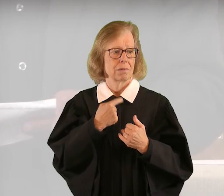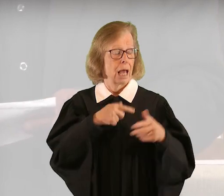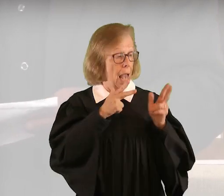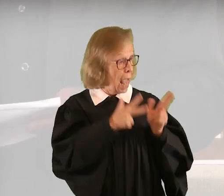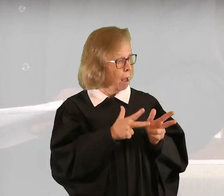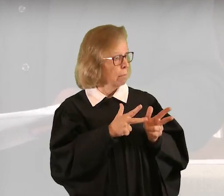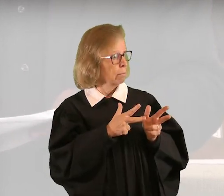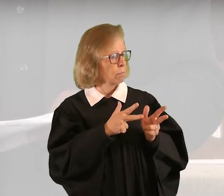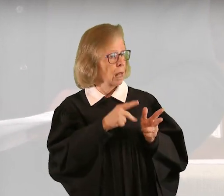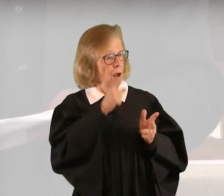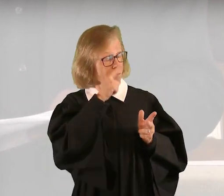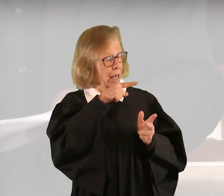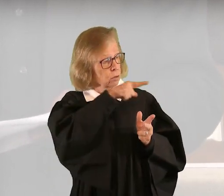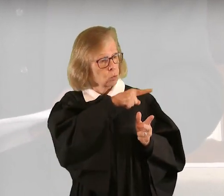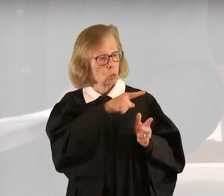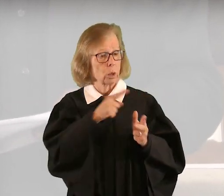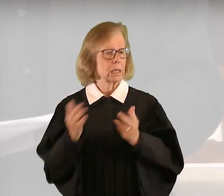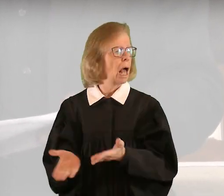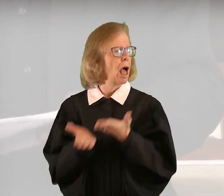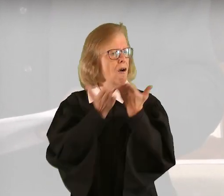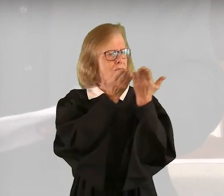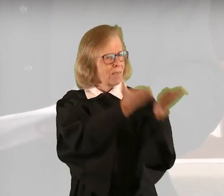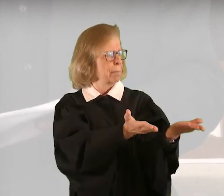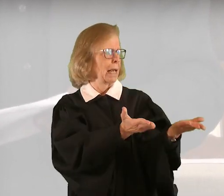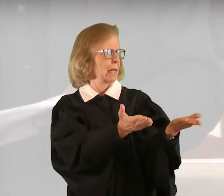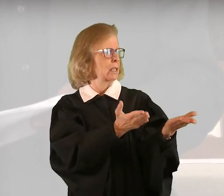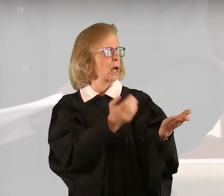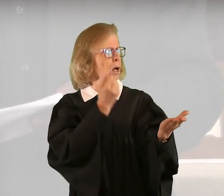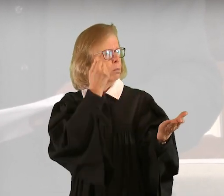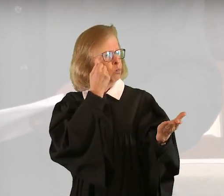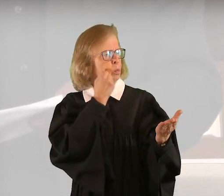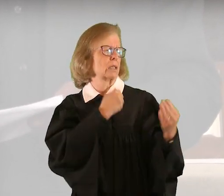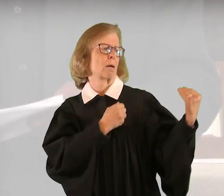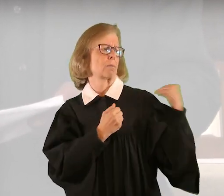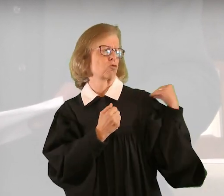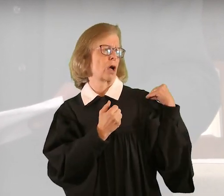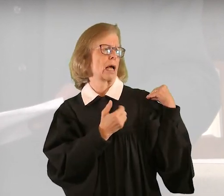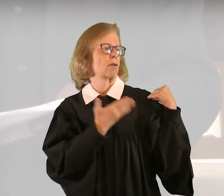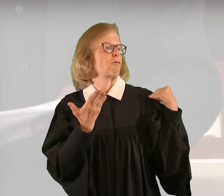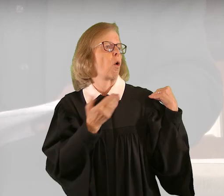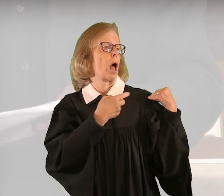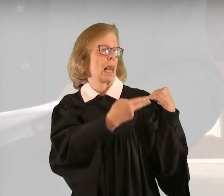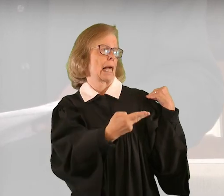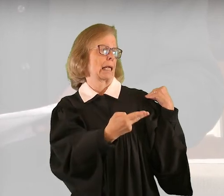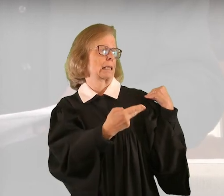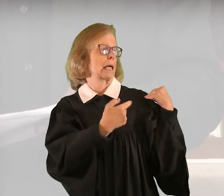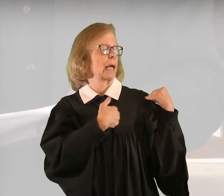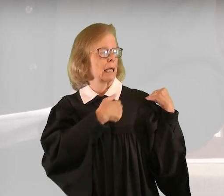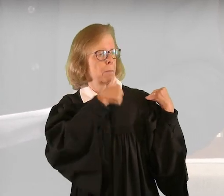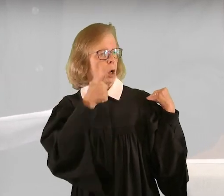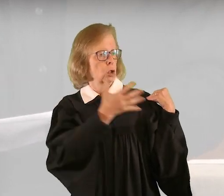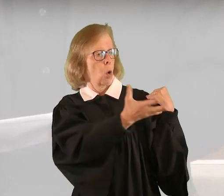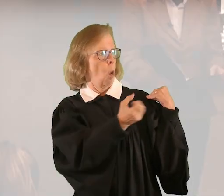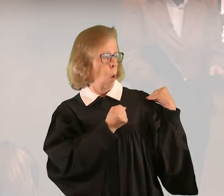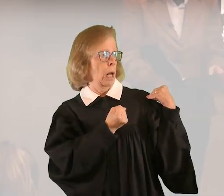Herr, wenn du ihn weggebracht hast, dann sage mir, wo du ihn hingelegt hast. Ich will ihn